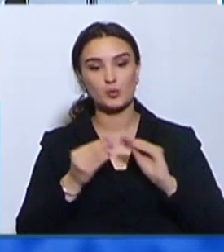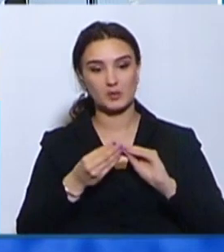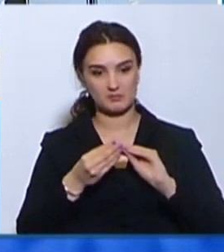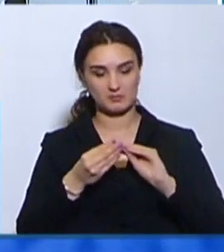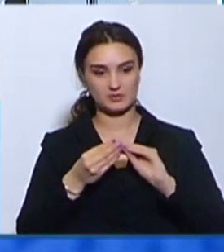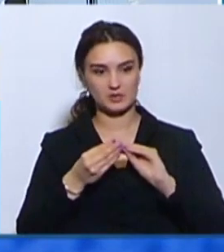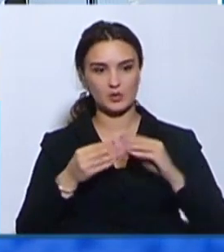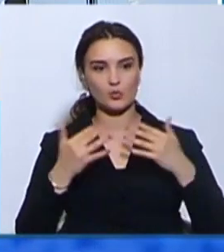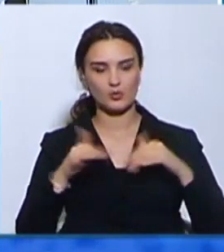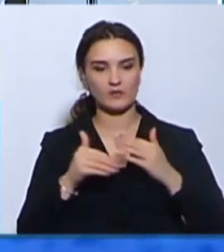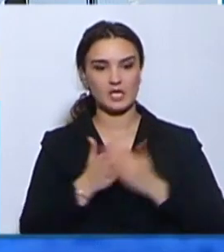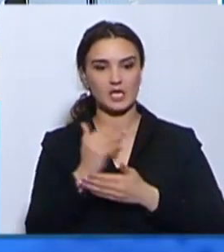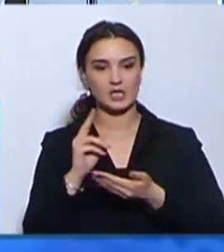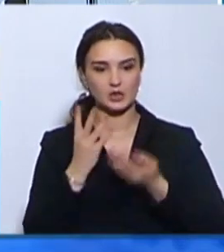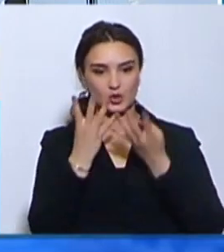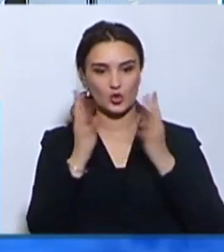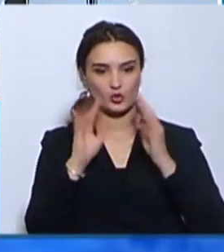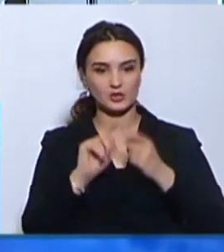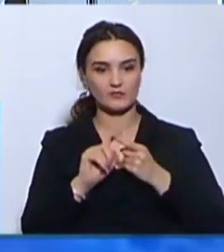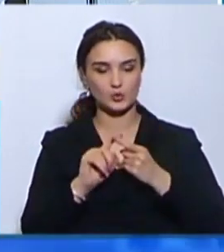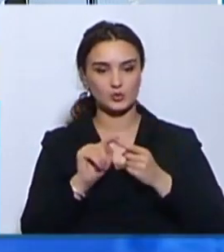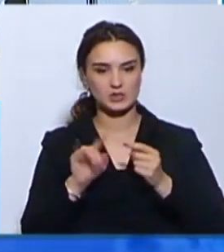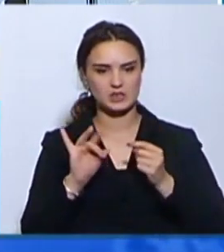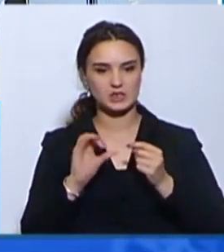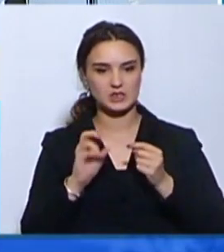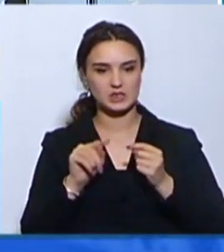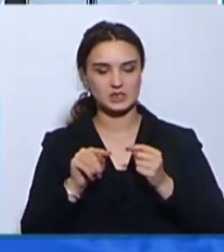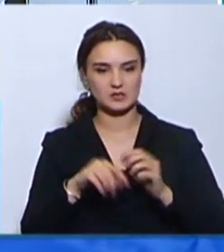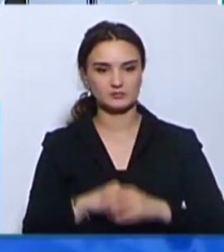პრობლემებზე, უკვე ახალი კორონავირუსის რისკის გათვალისწინებით?